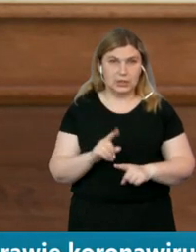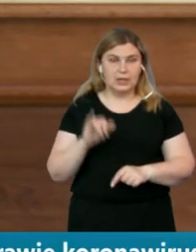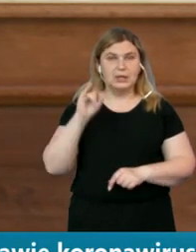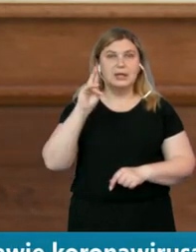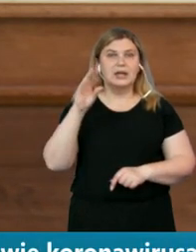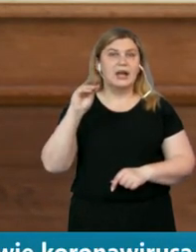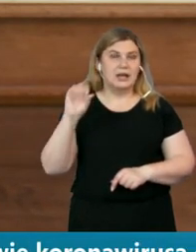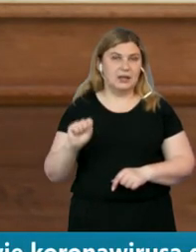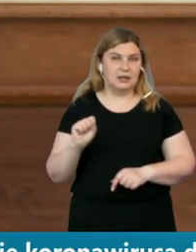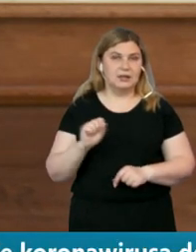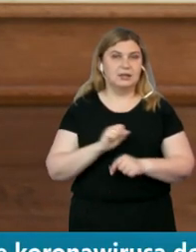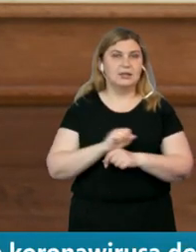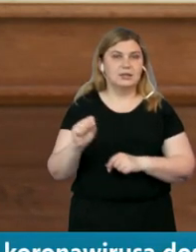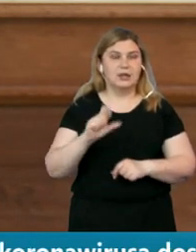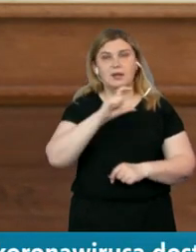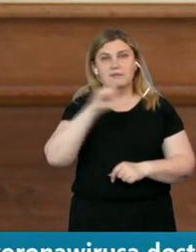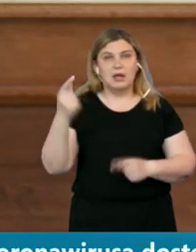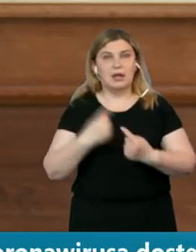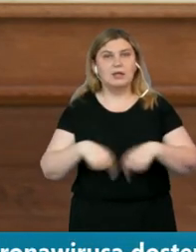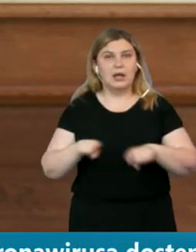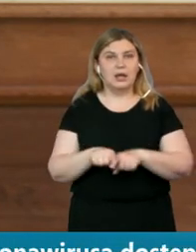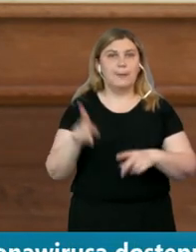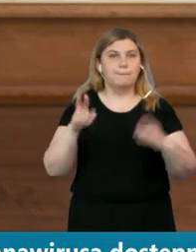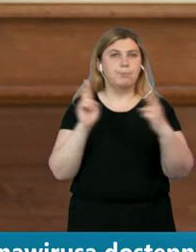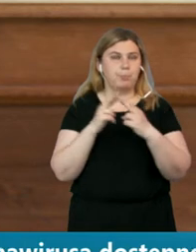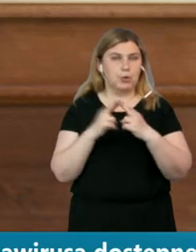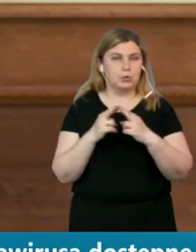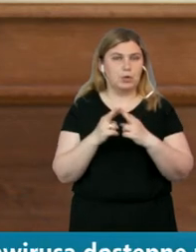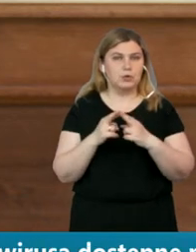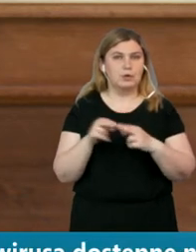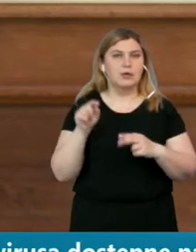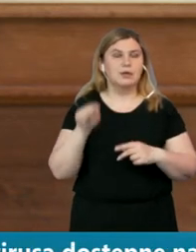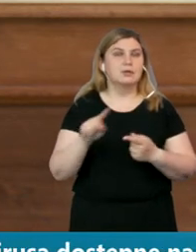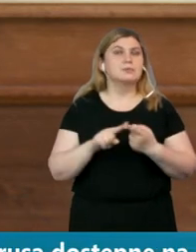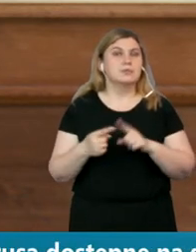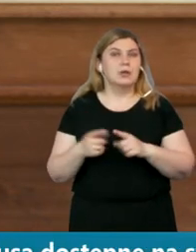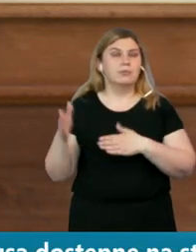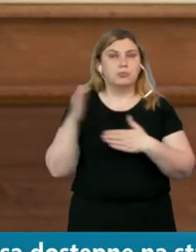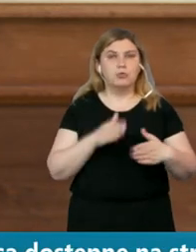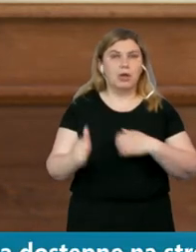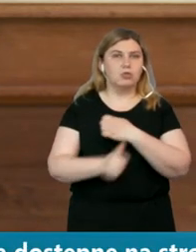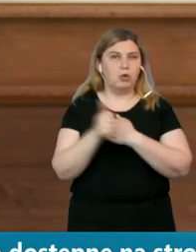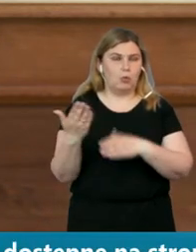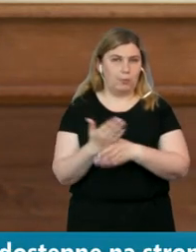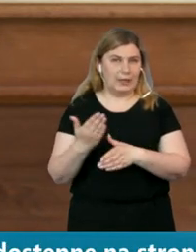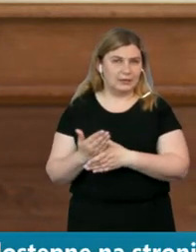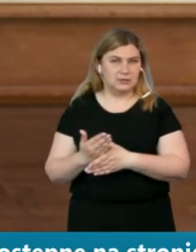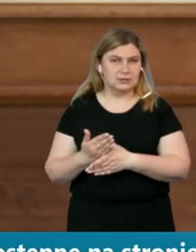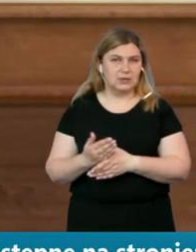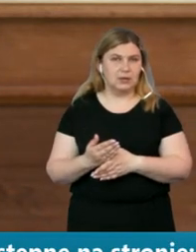IKEA jest w trakcie realizacji tego porozumienia, w tym sensie, że przygotowuje dokumentację